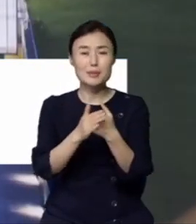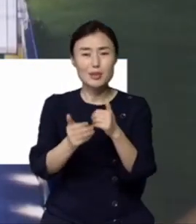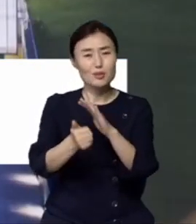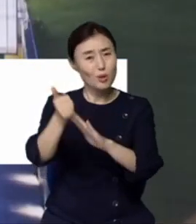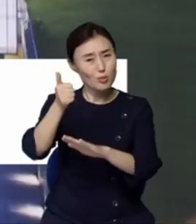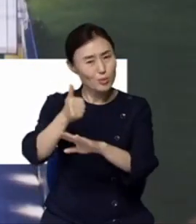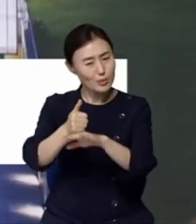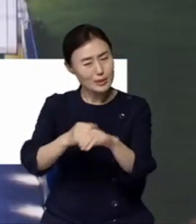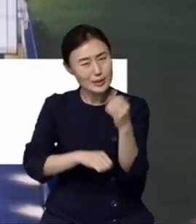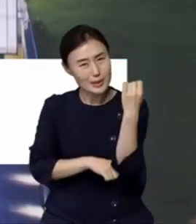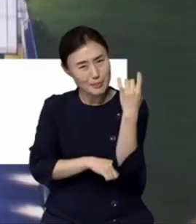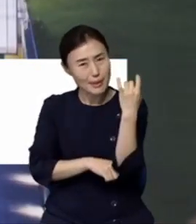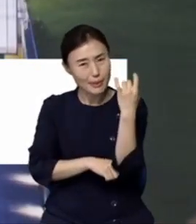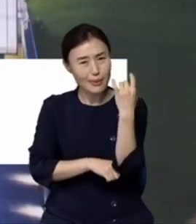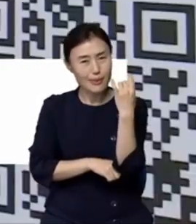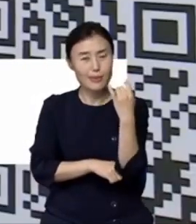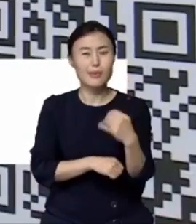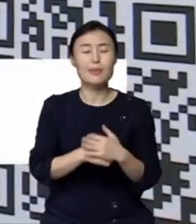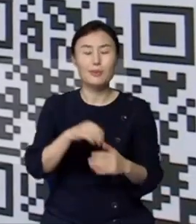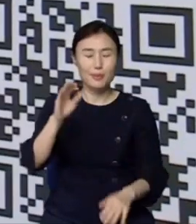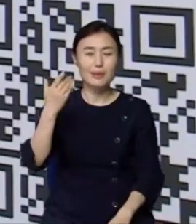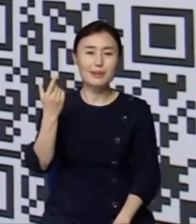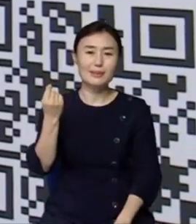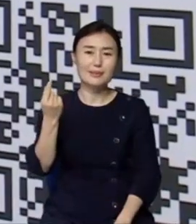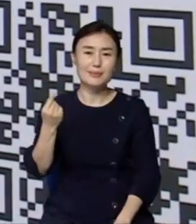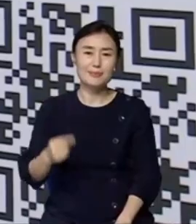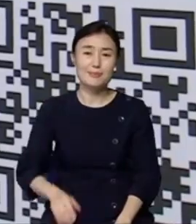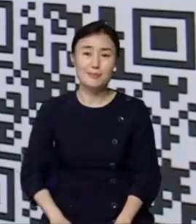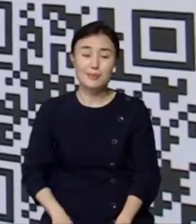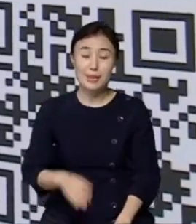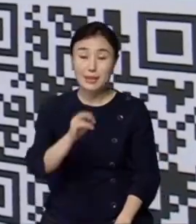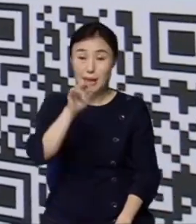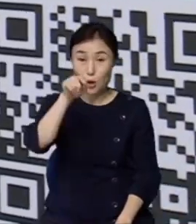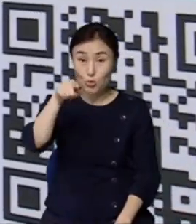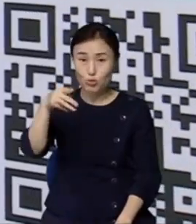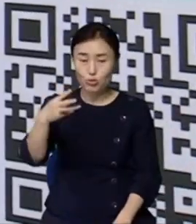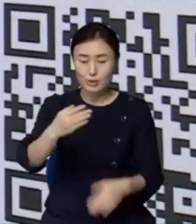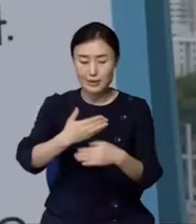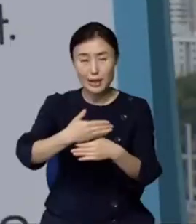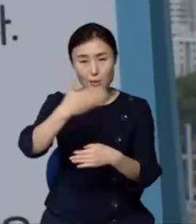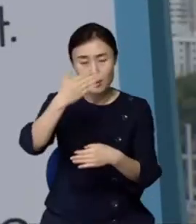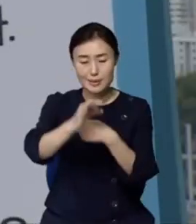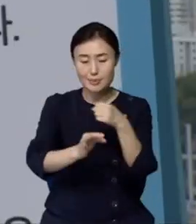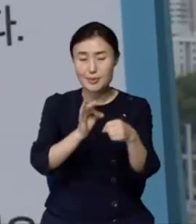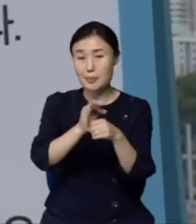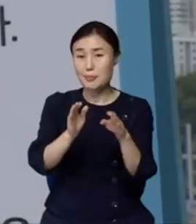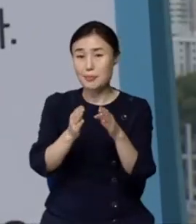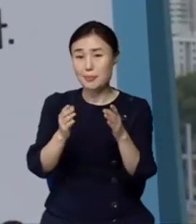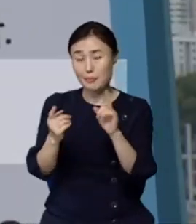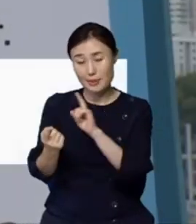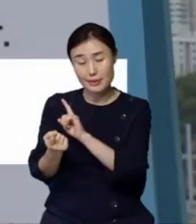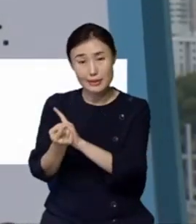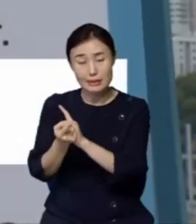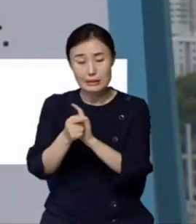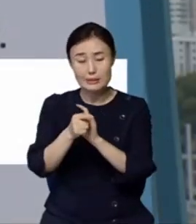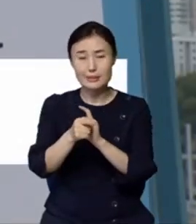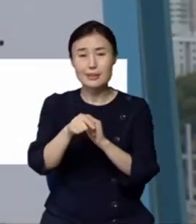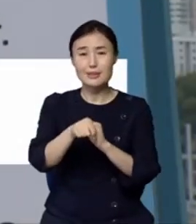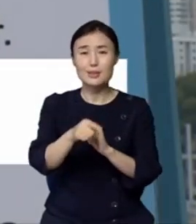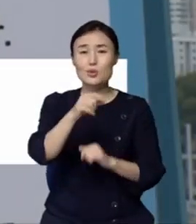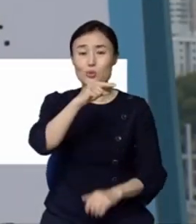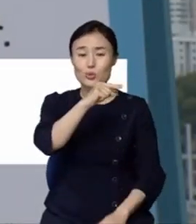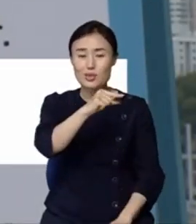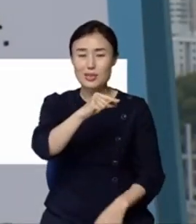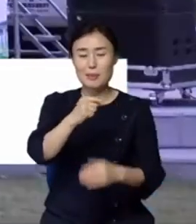성공의 기반이 되지 않았을까 그렇게 봅니다. 예울마루는 개관 10주년을 맞아 지역사회와 함께하는